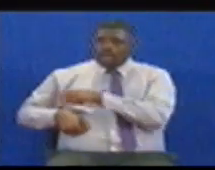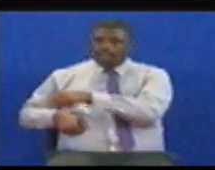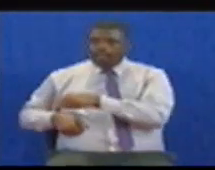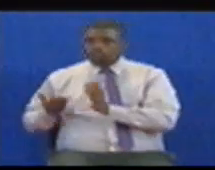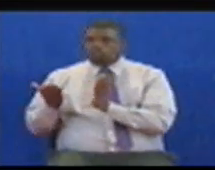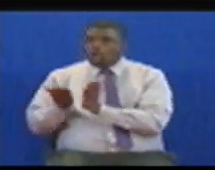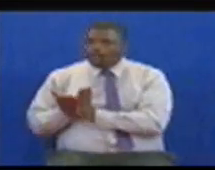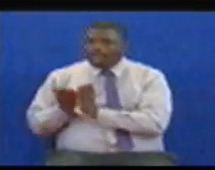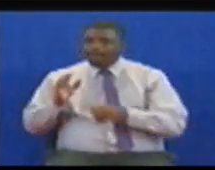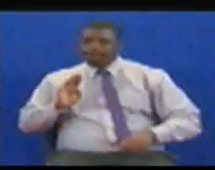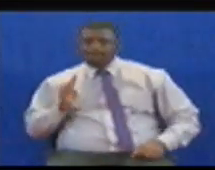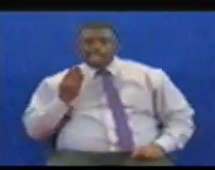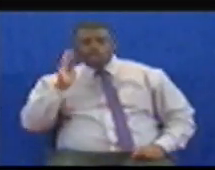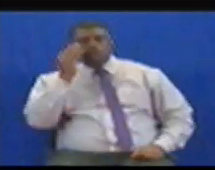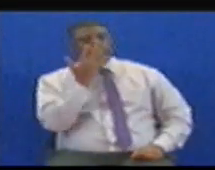bilioni